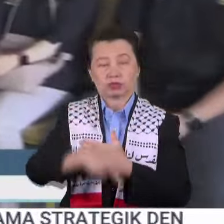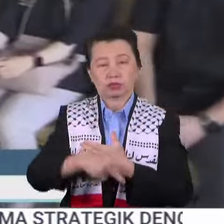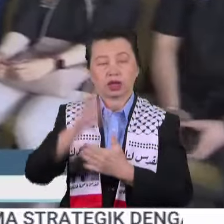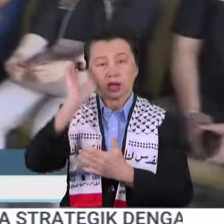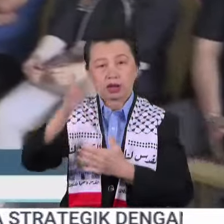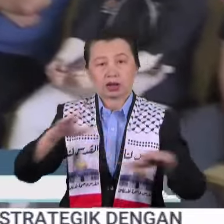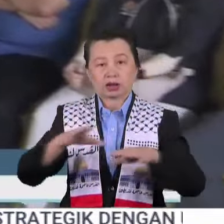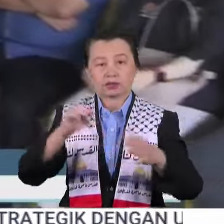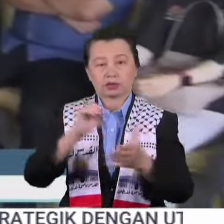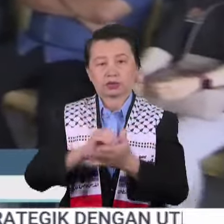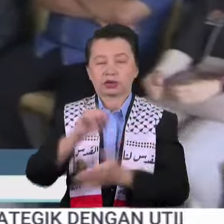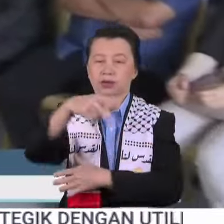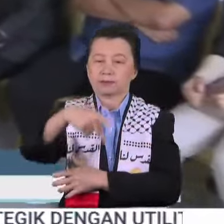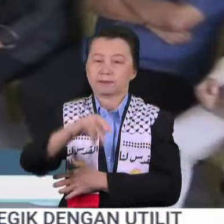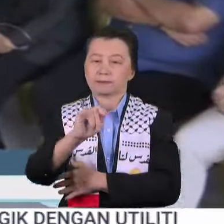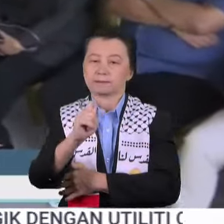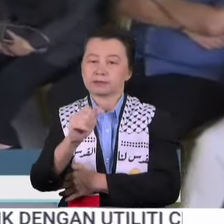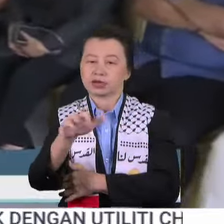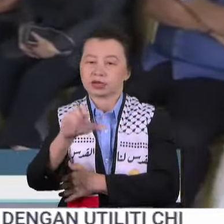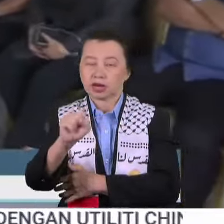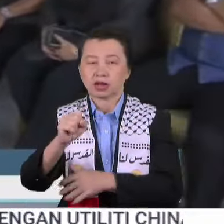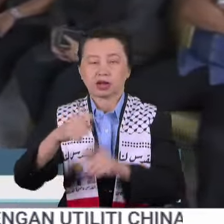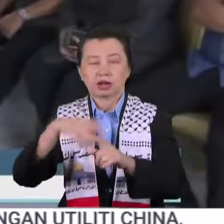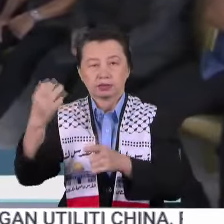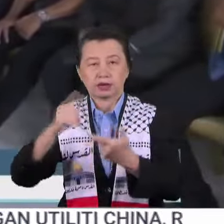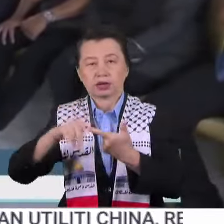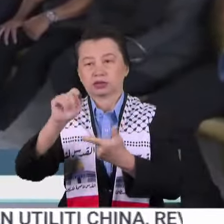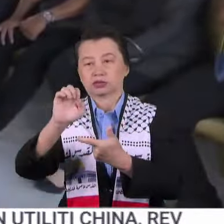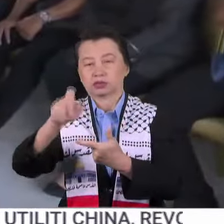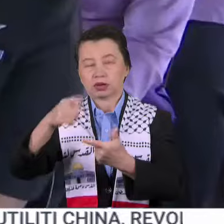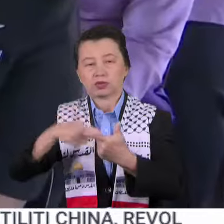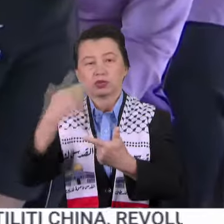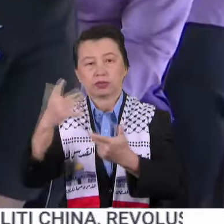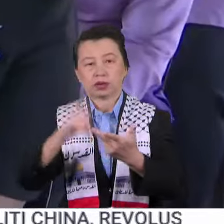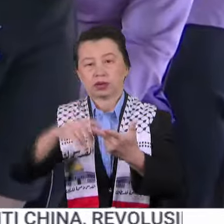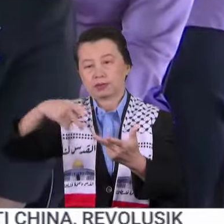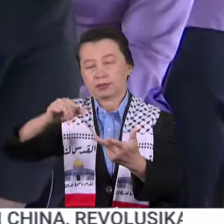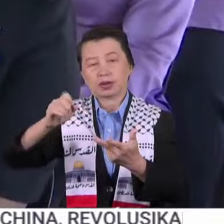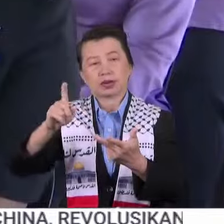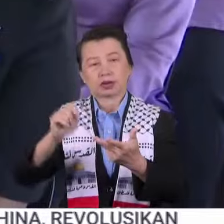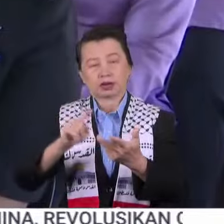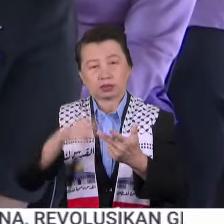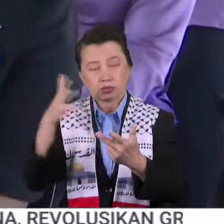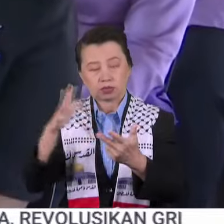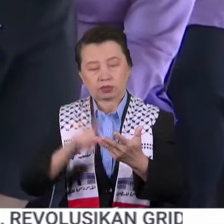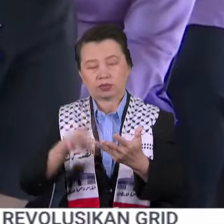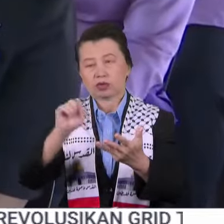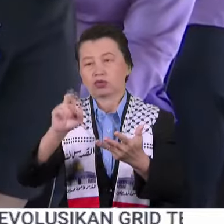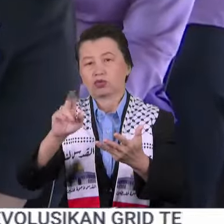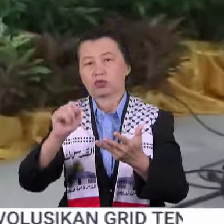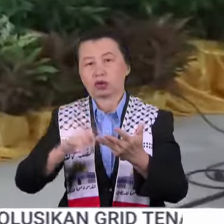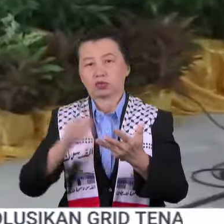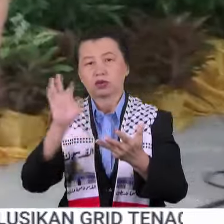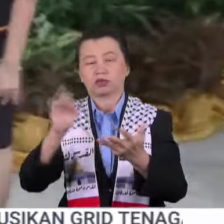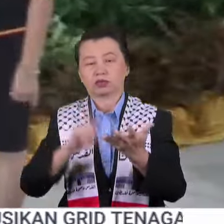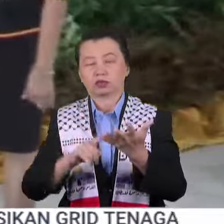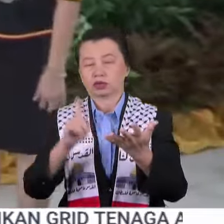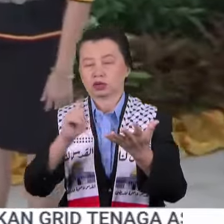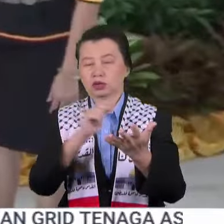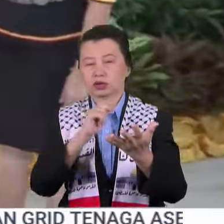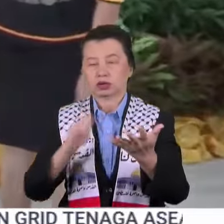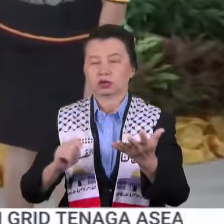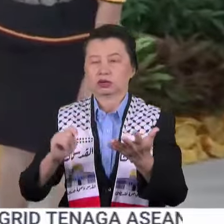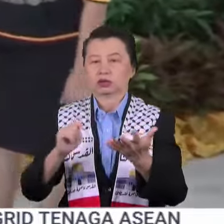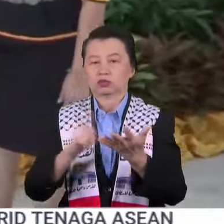akan dilaksana di Pitas bulan depan, Telupid, Mei, Paitan, Jun, Sukau, September dan Tungku